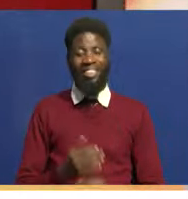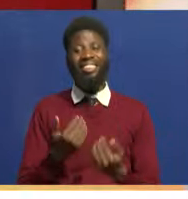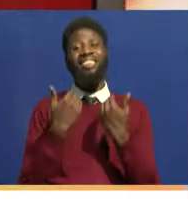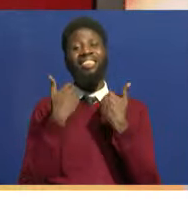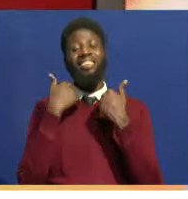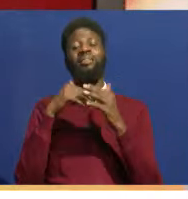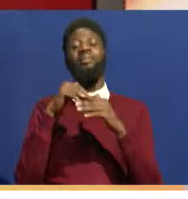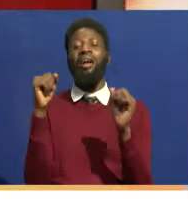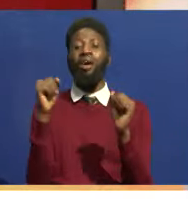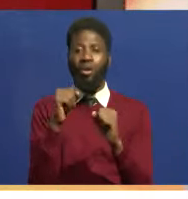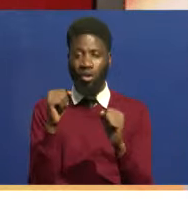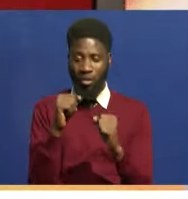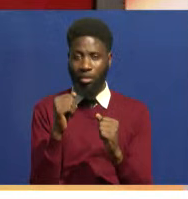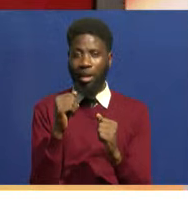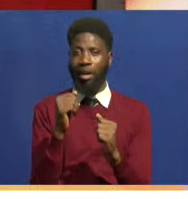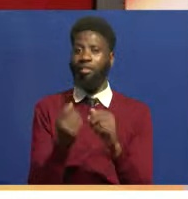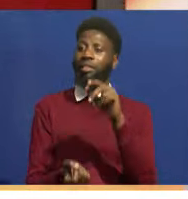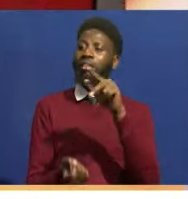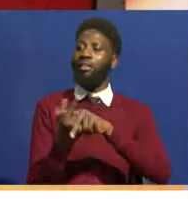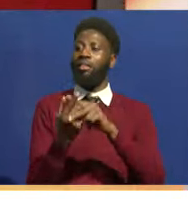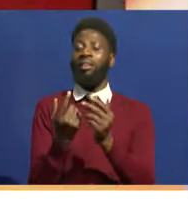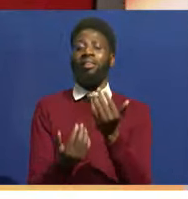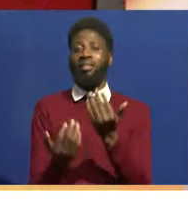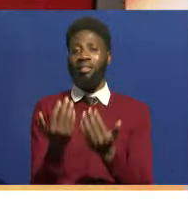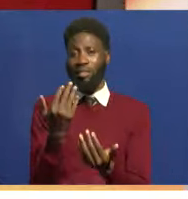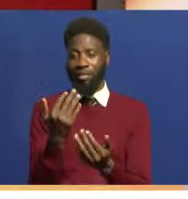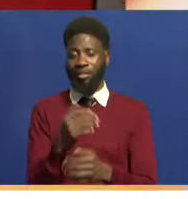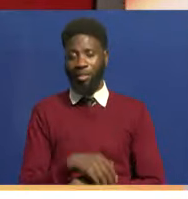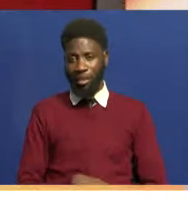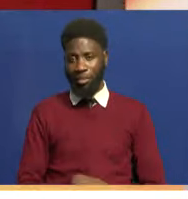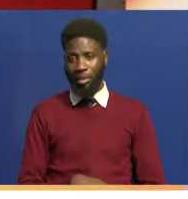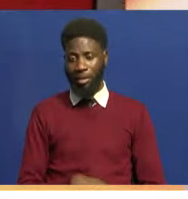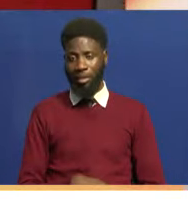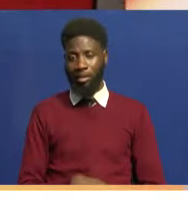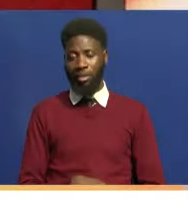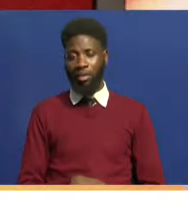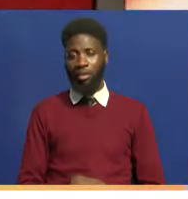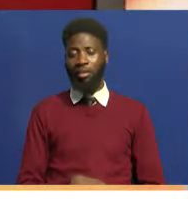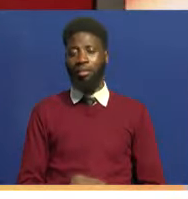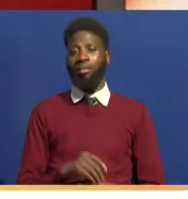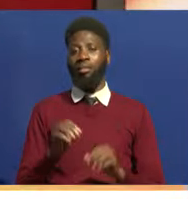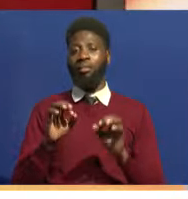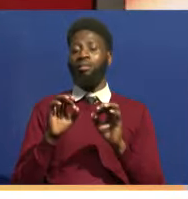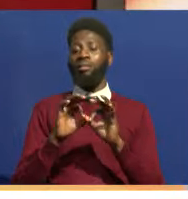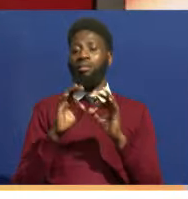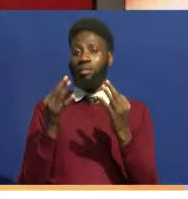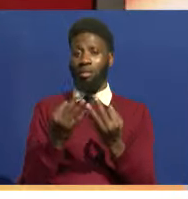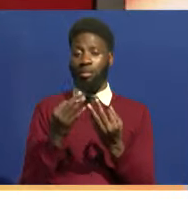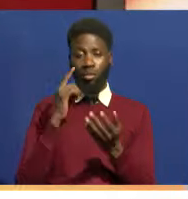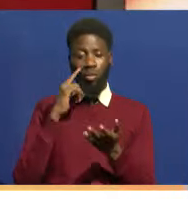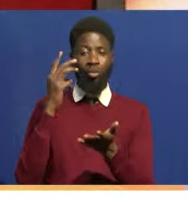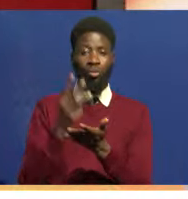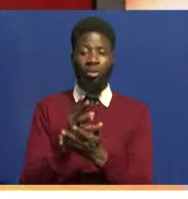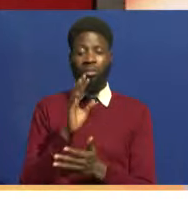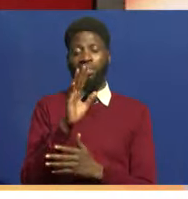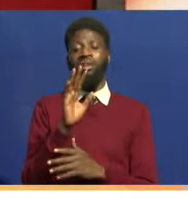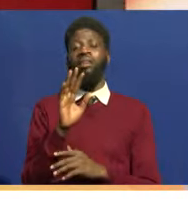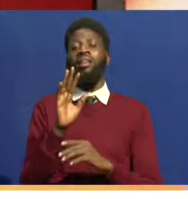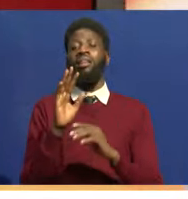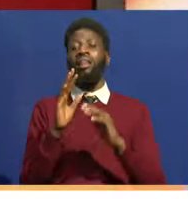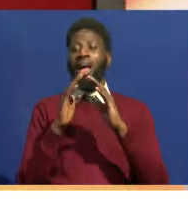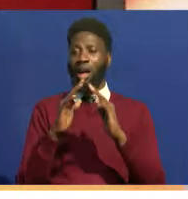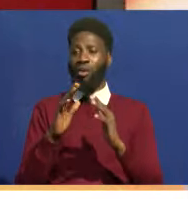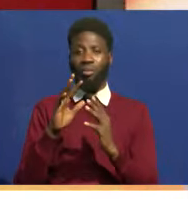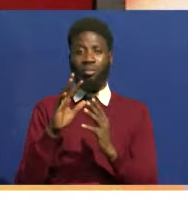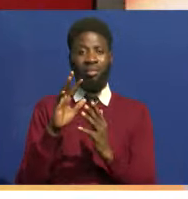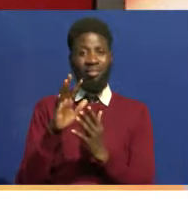nyumba zao familia hizo zilisimulia hofu ya kushuhudia Moto huo mkubwa ukiteketeza kabisa nyumba zao Hadi majivu